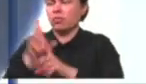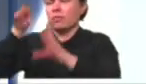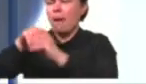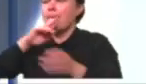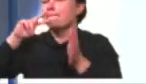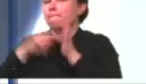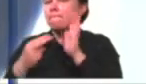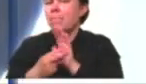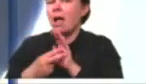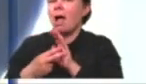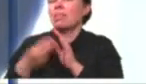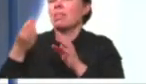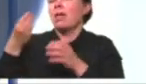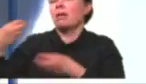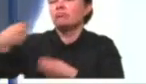planach inwestycyjnych